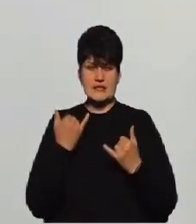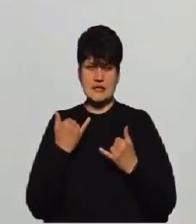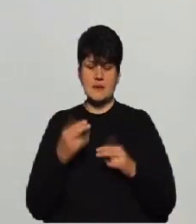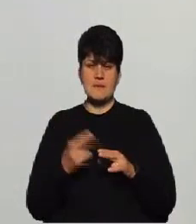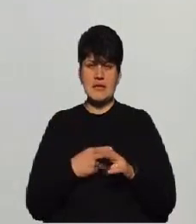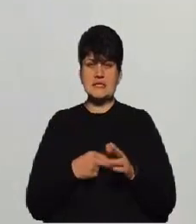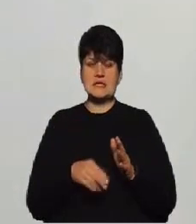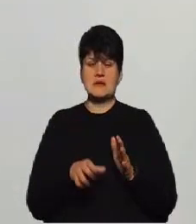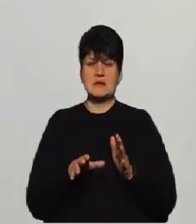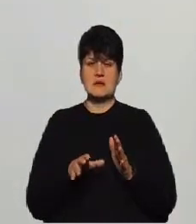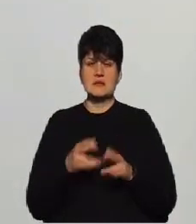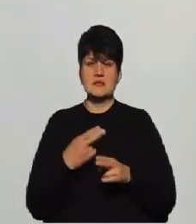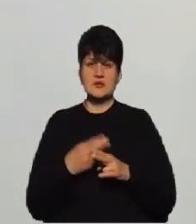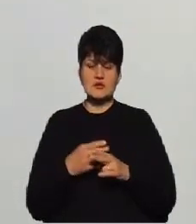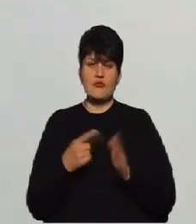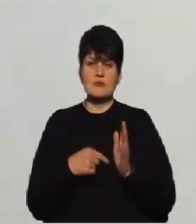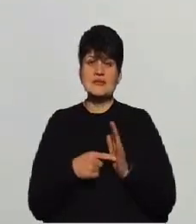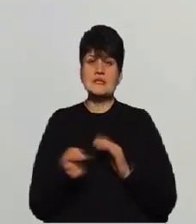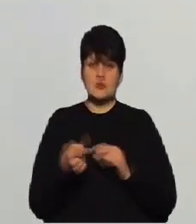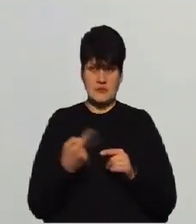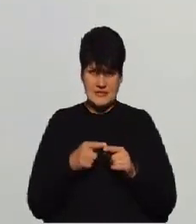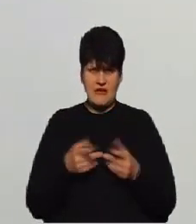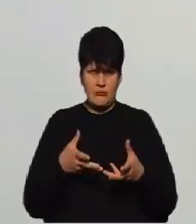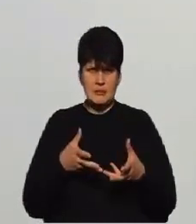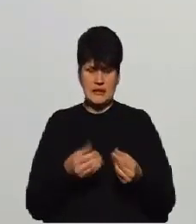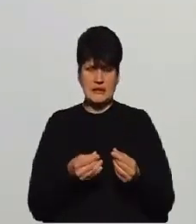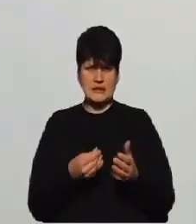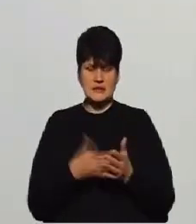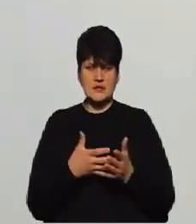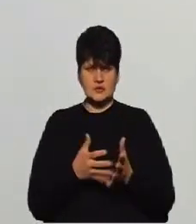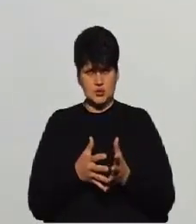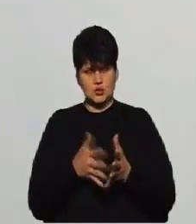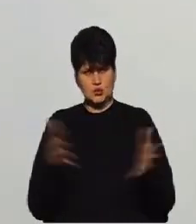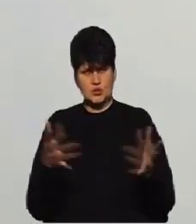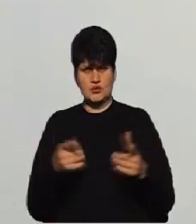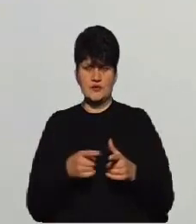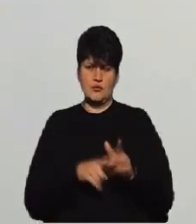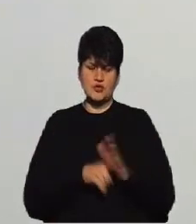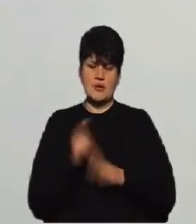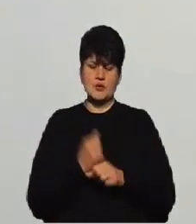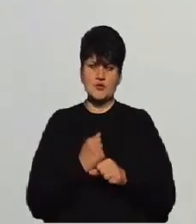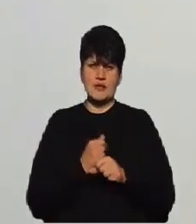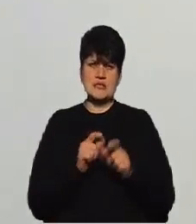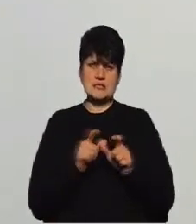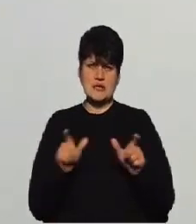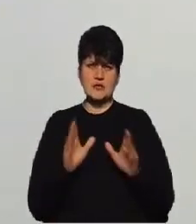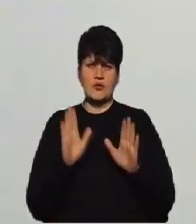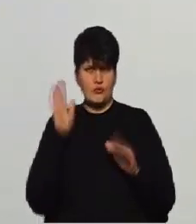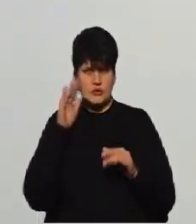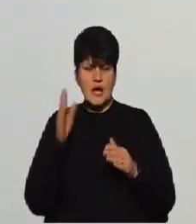Тобто це якось вплине на тарифи? Зростуть, якщо в нас запрацює ця станція, вода буде без заліза, з меншим